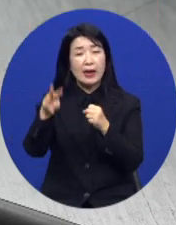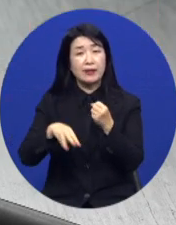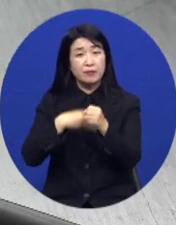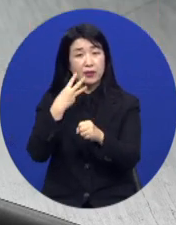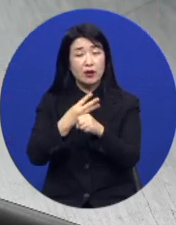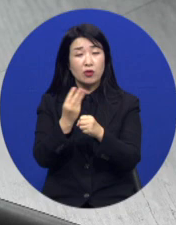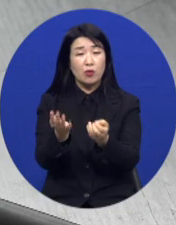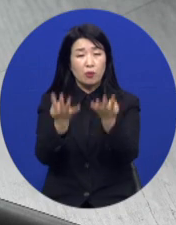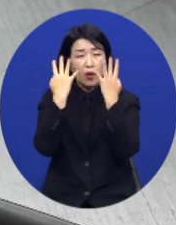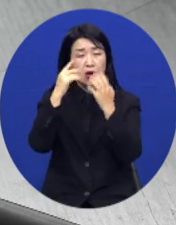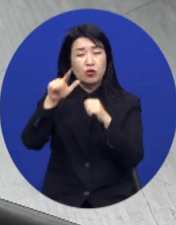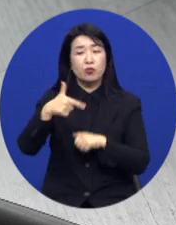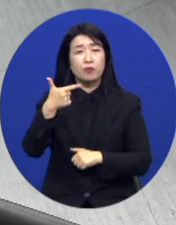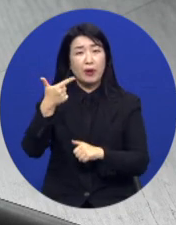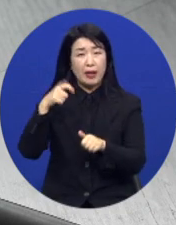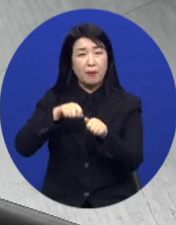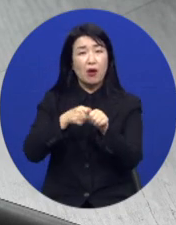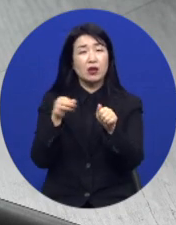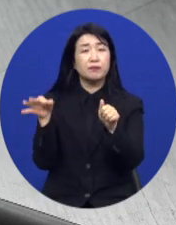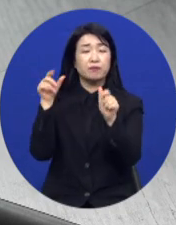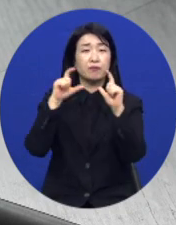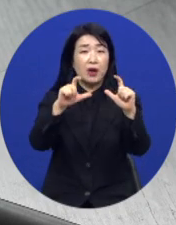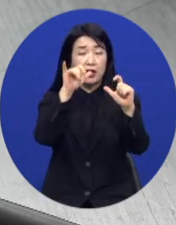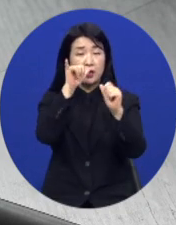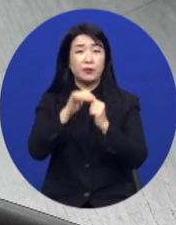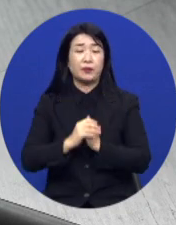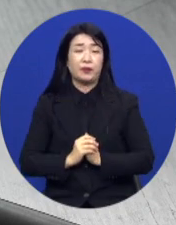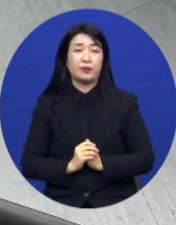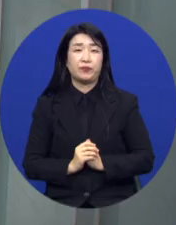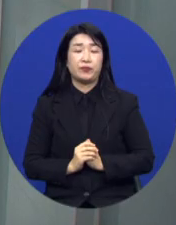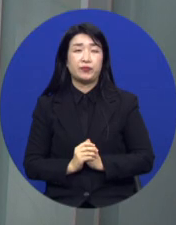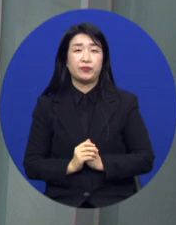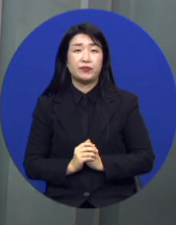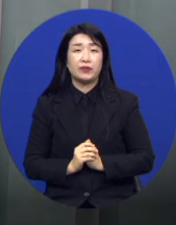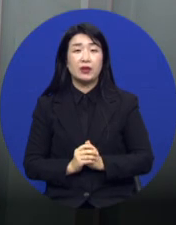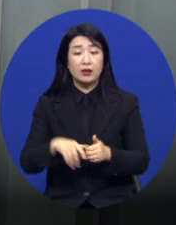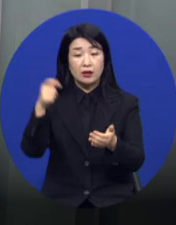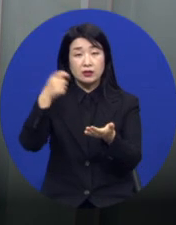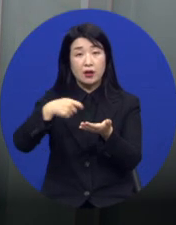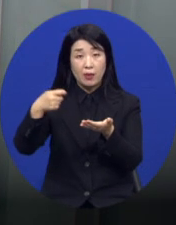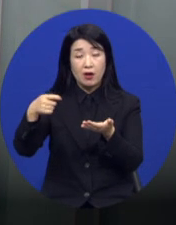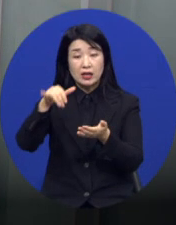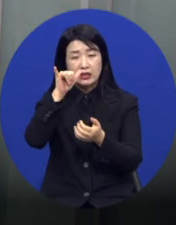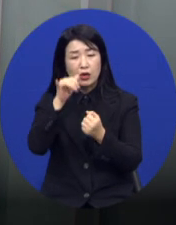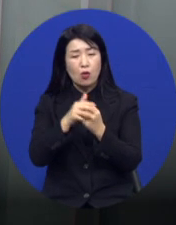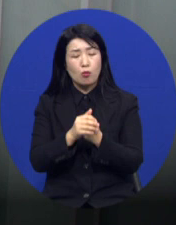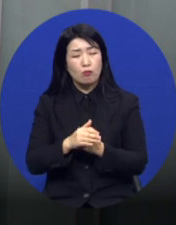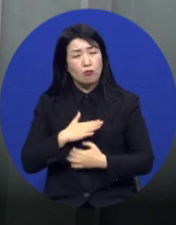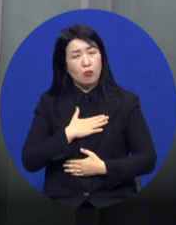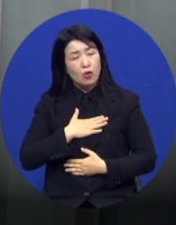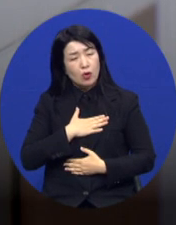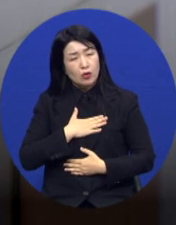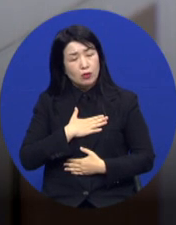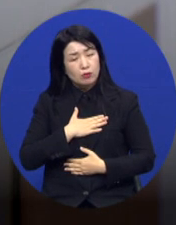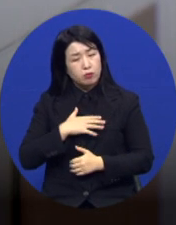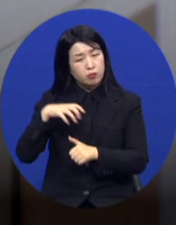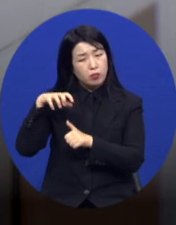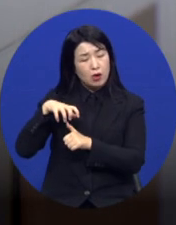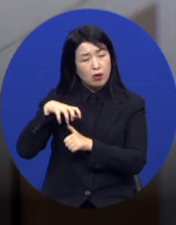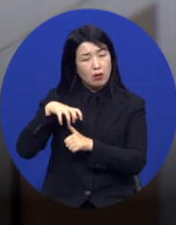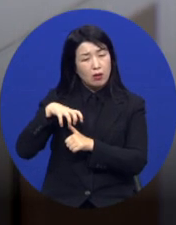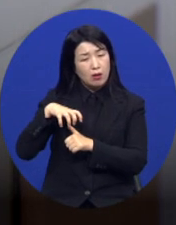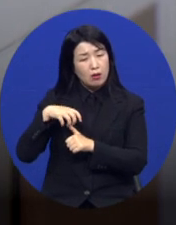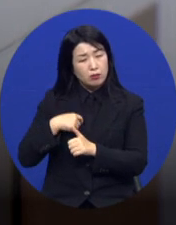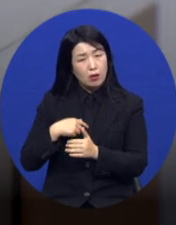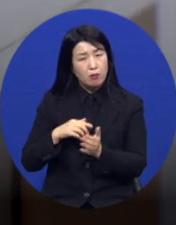징역이나 600만 원 이하의 벌금에 처하도록 규정하고 있습니다. 서명을 할 경우 심리적으로 구속돼 자유로운